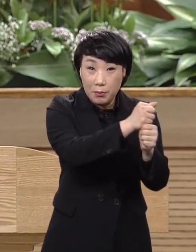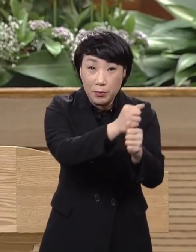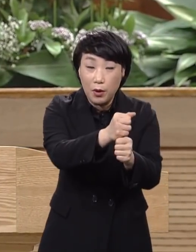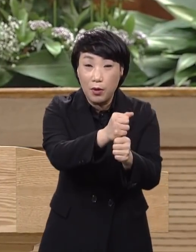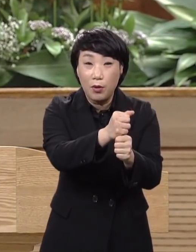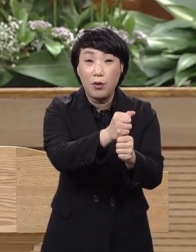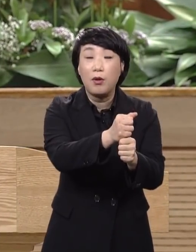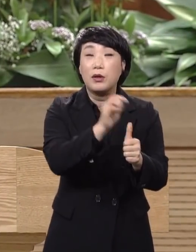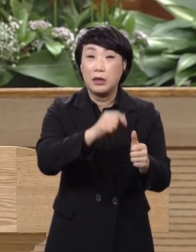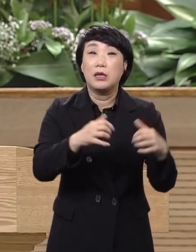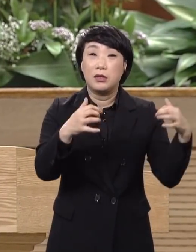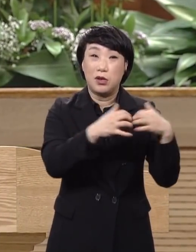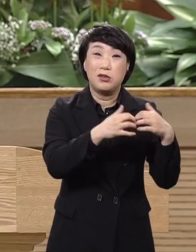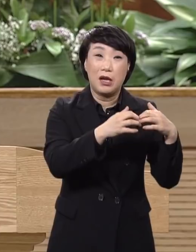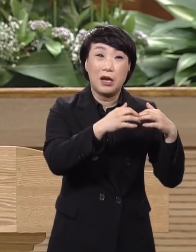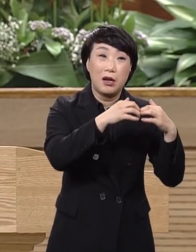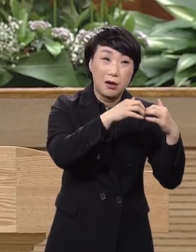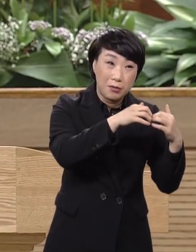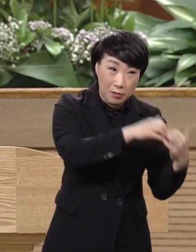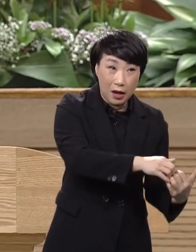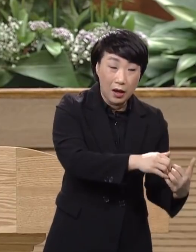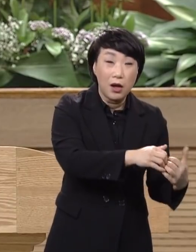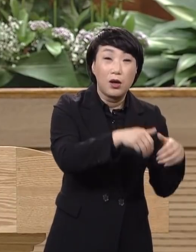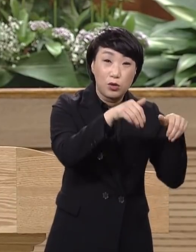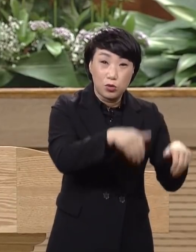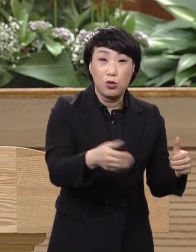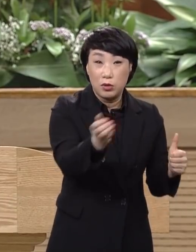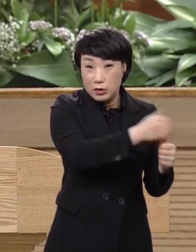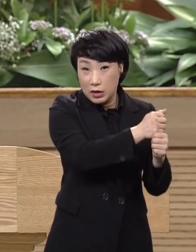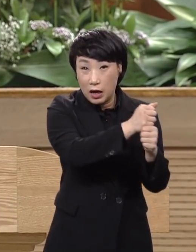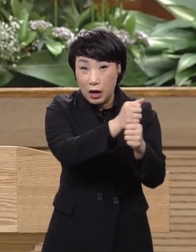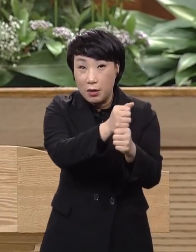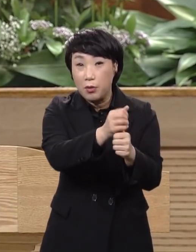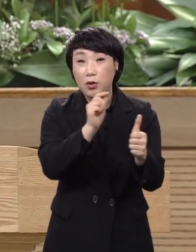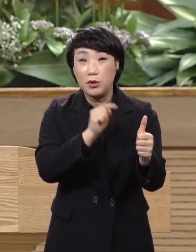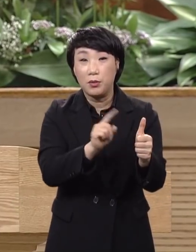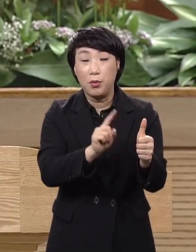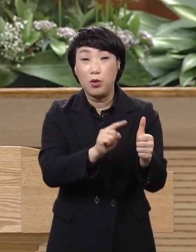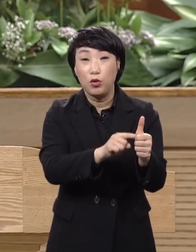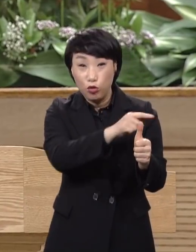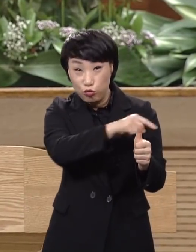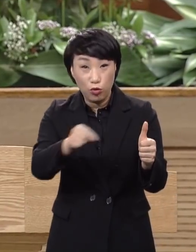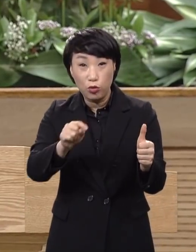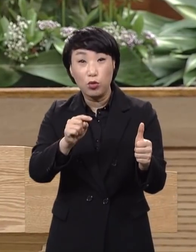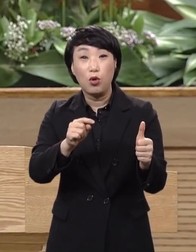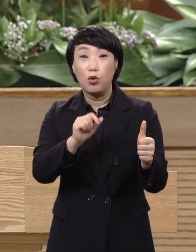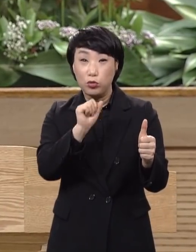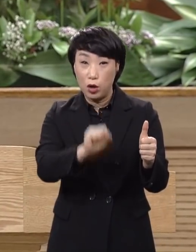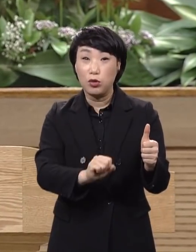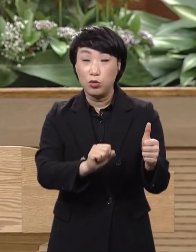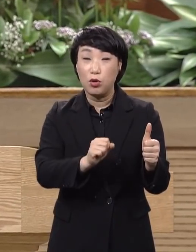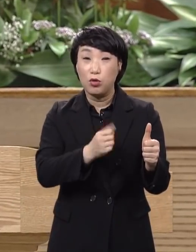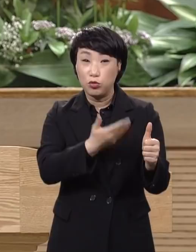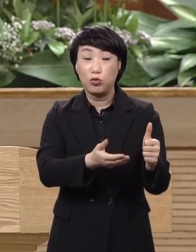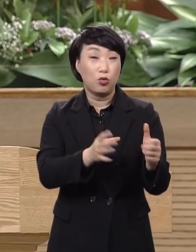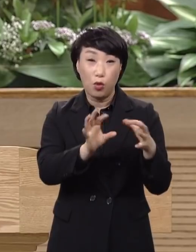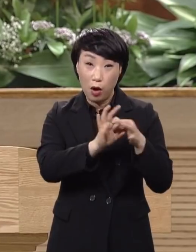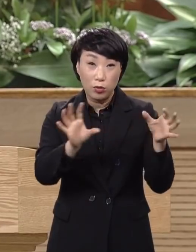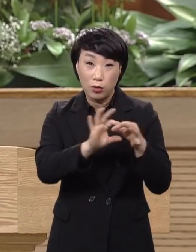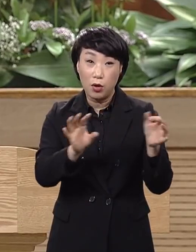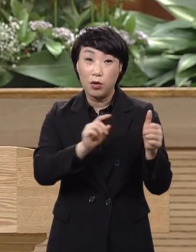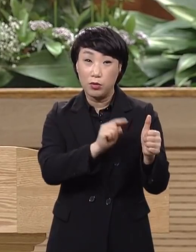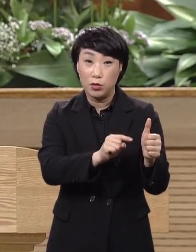잡아온, 전쟁의 패배에서 포로로 잡아온, 이건 죽여도 살려도 아무 이상